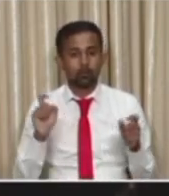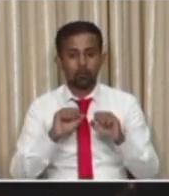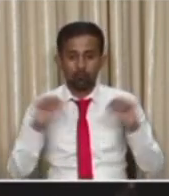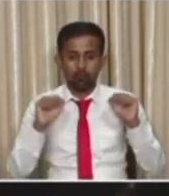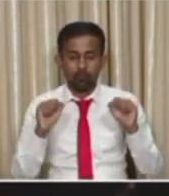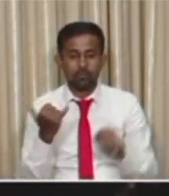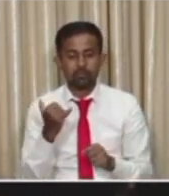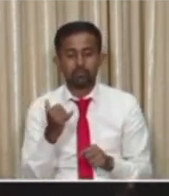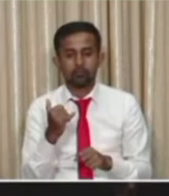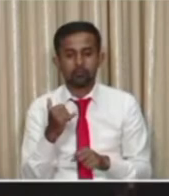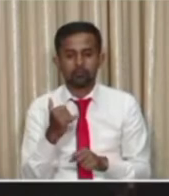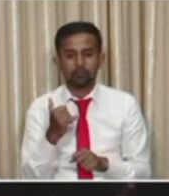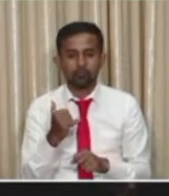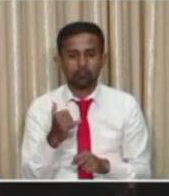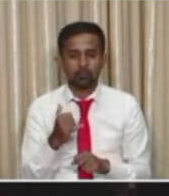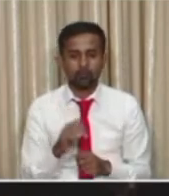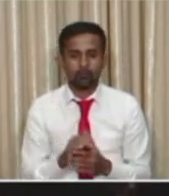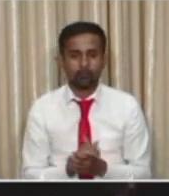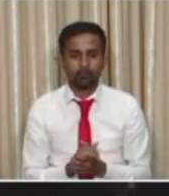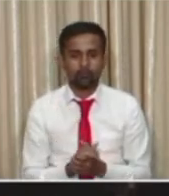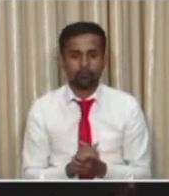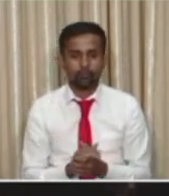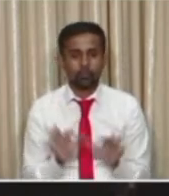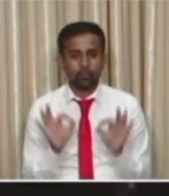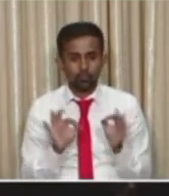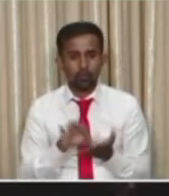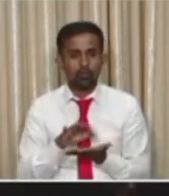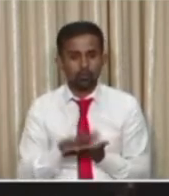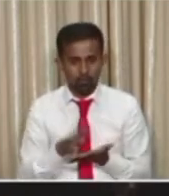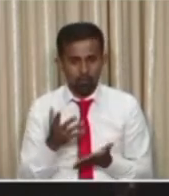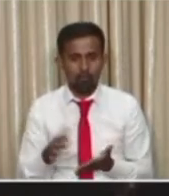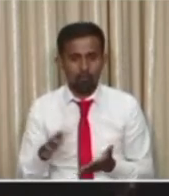ஒரு இறுக்கமான சட்டத்தை நான் கொண்டு வந்ததன் காரணமாகத்தான் இன்று சிங்கப்பூர் மிக